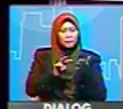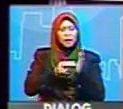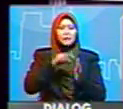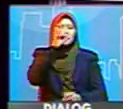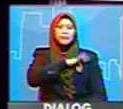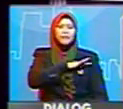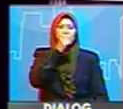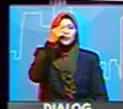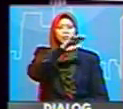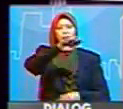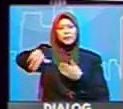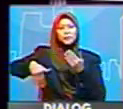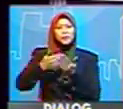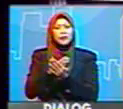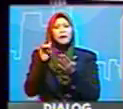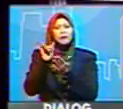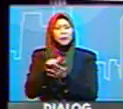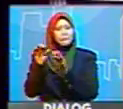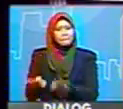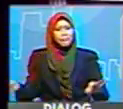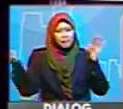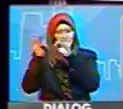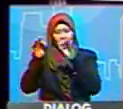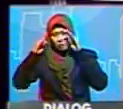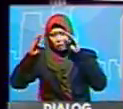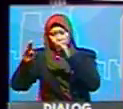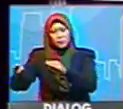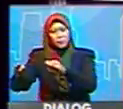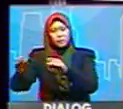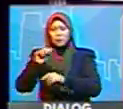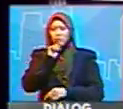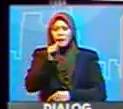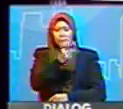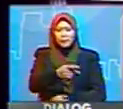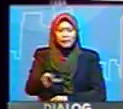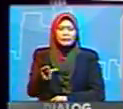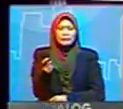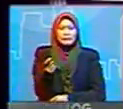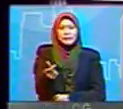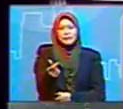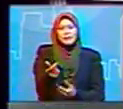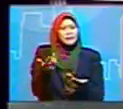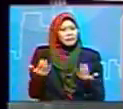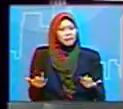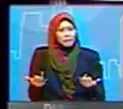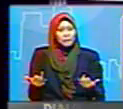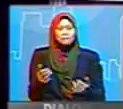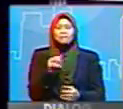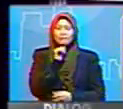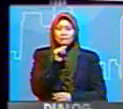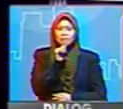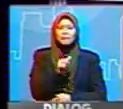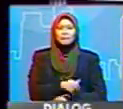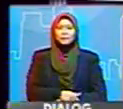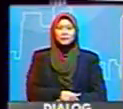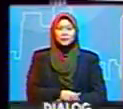orang jadi itu yang lebih penting mereka tumpukan bukan daripada perkara-perkara kecil yang sedang dimainkan pada hari ini